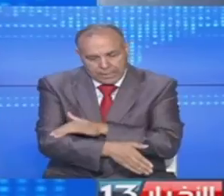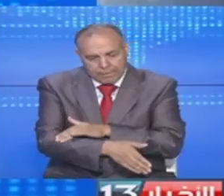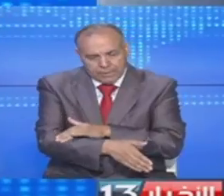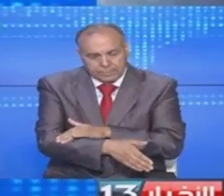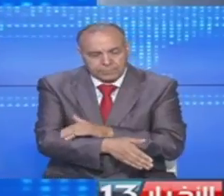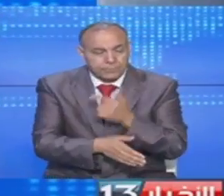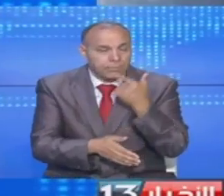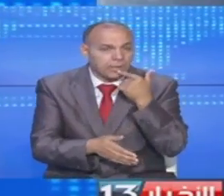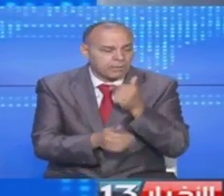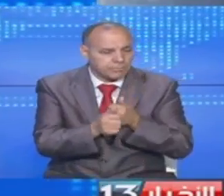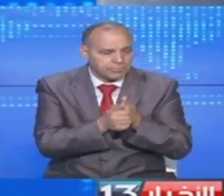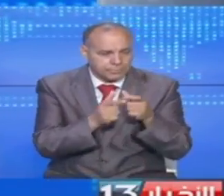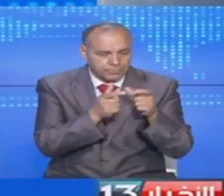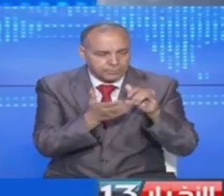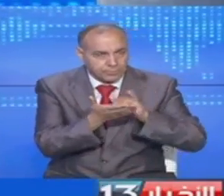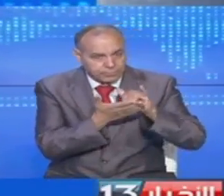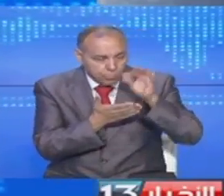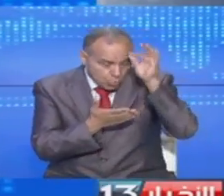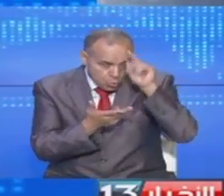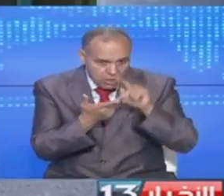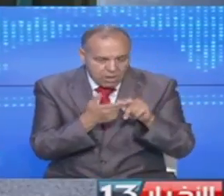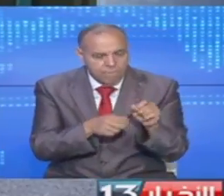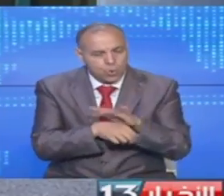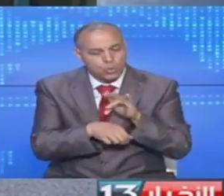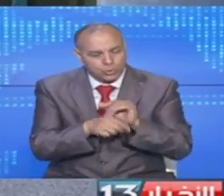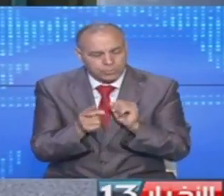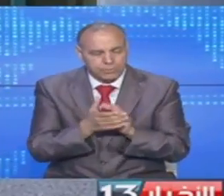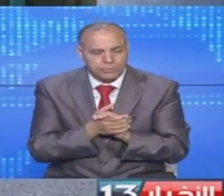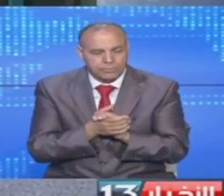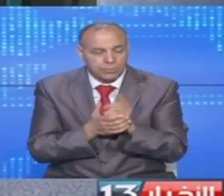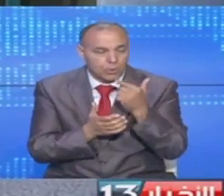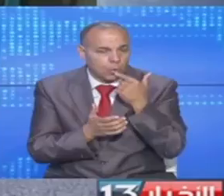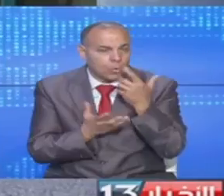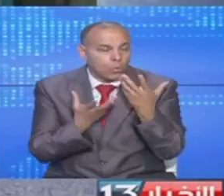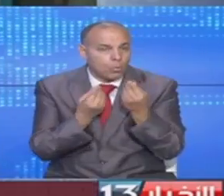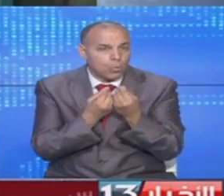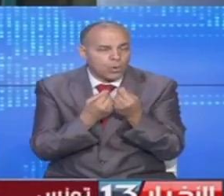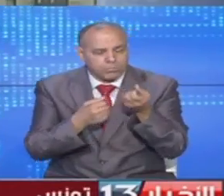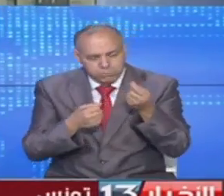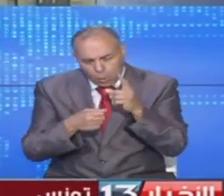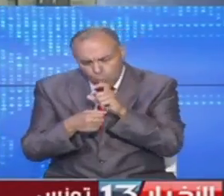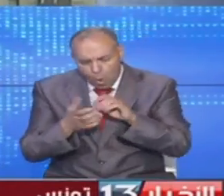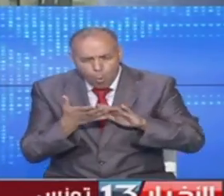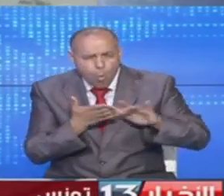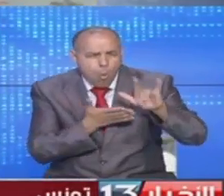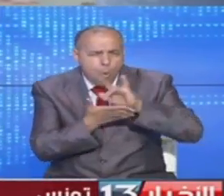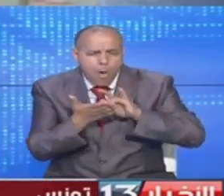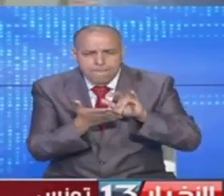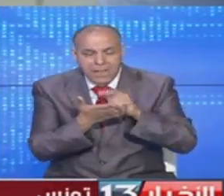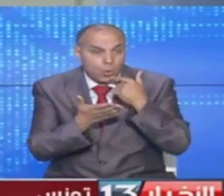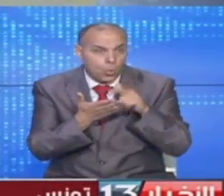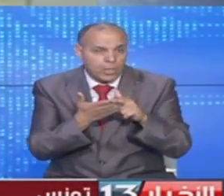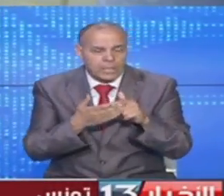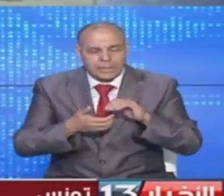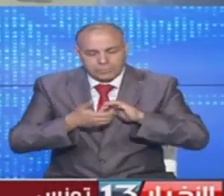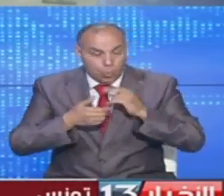خدمات تابع لشركة الخطوط التونسية بفيروس كورونا. وشملت عمليات التعقيم كل أرجاء المطار، وكان